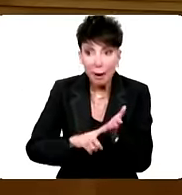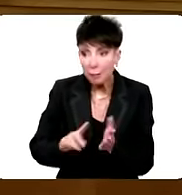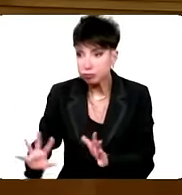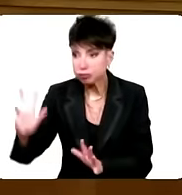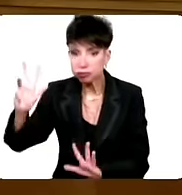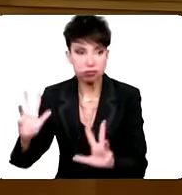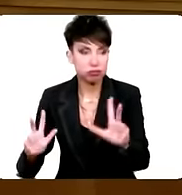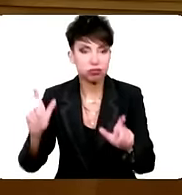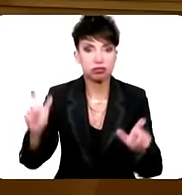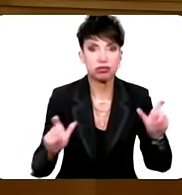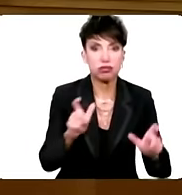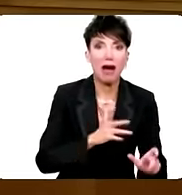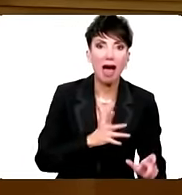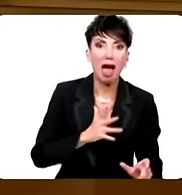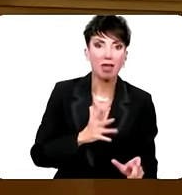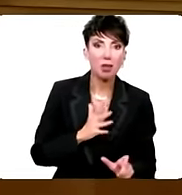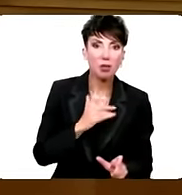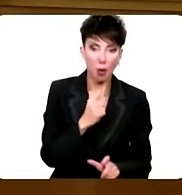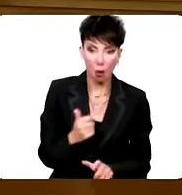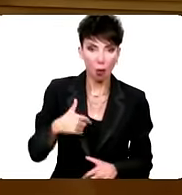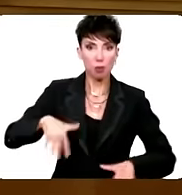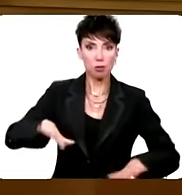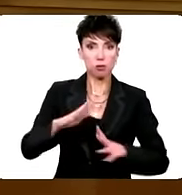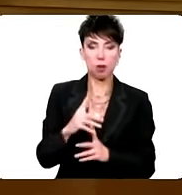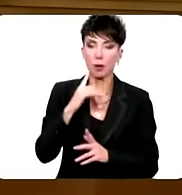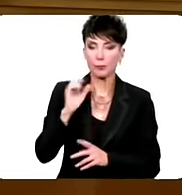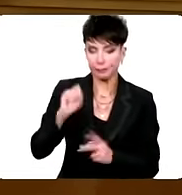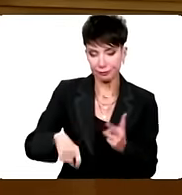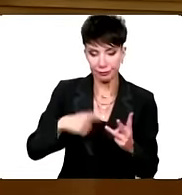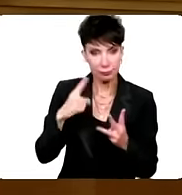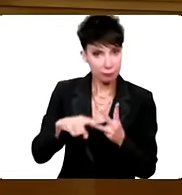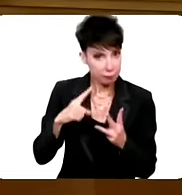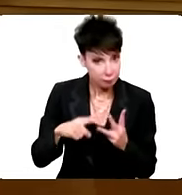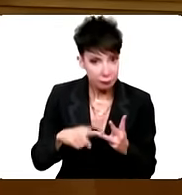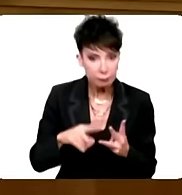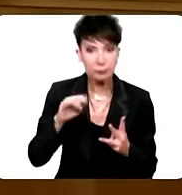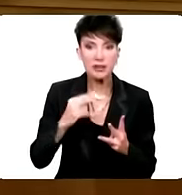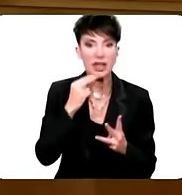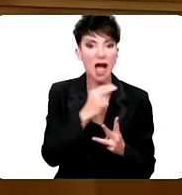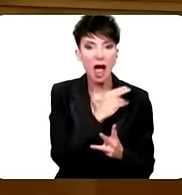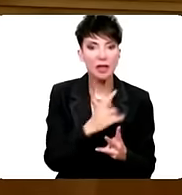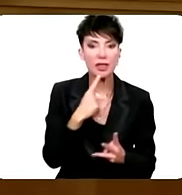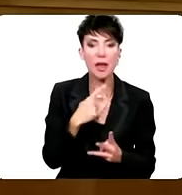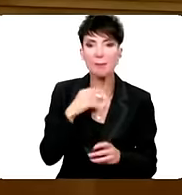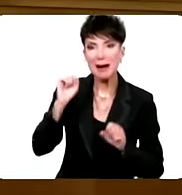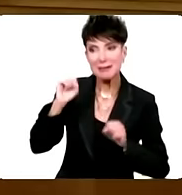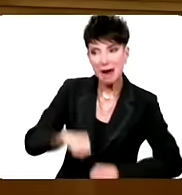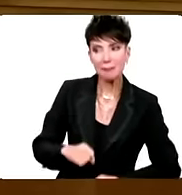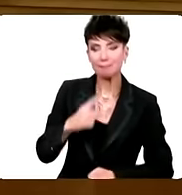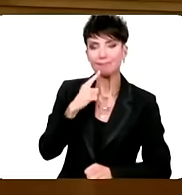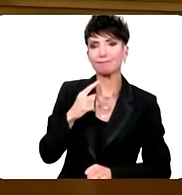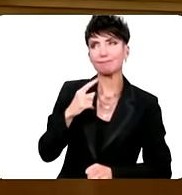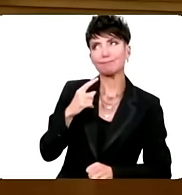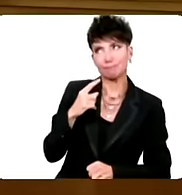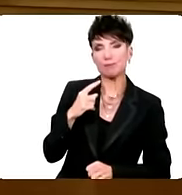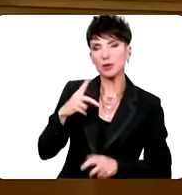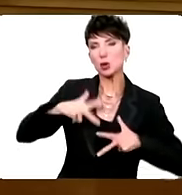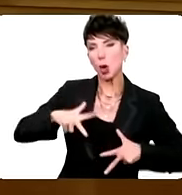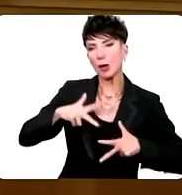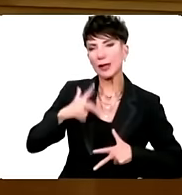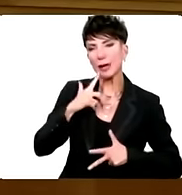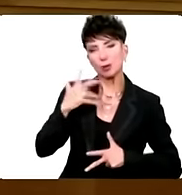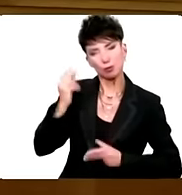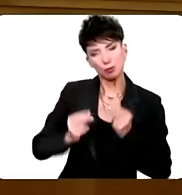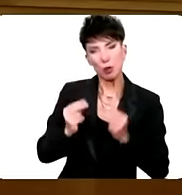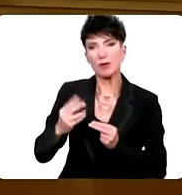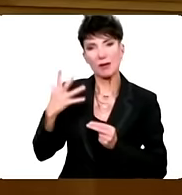έχουμε προτάξει ως απόλυτη προτεραιότητα για την δεύτερη τετραετία. Οπότε έβλεπα τα προβλήματα και σε ένα βαθμό τώρα